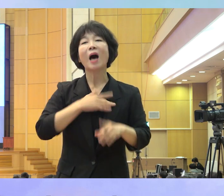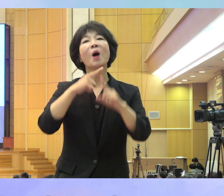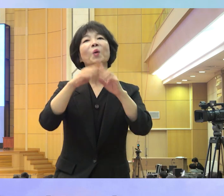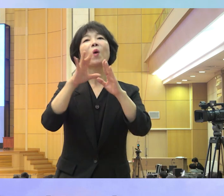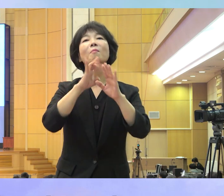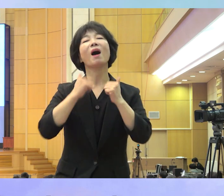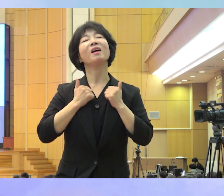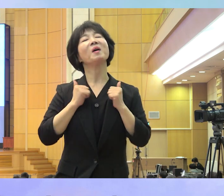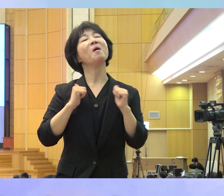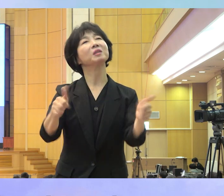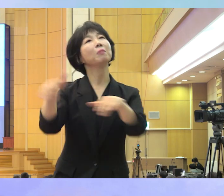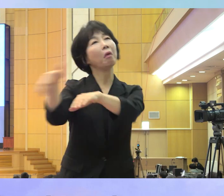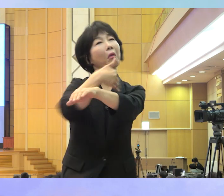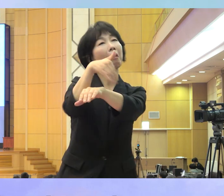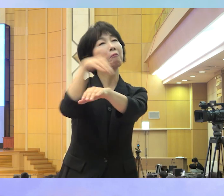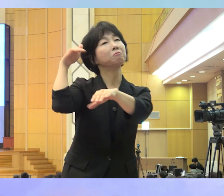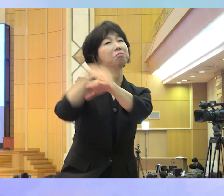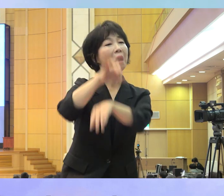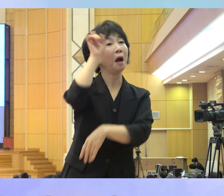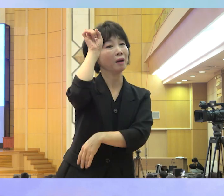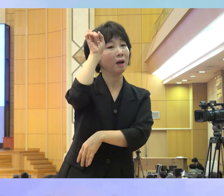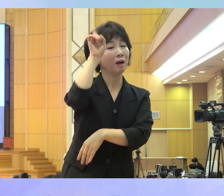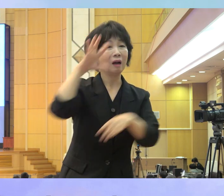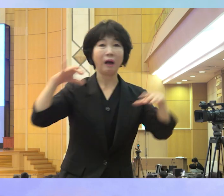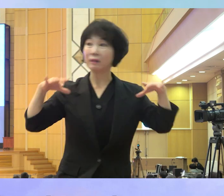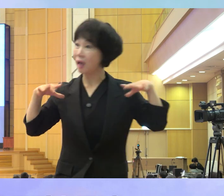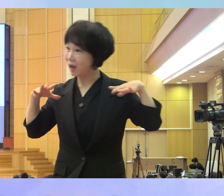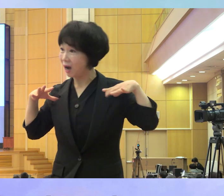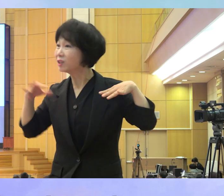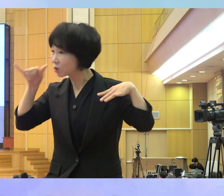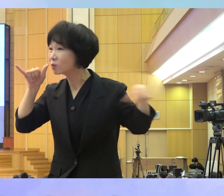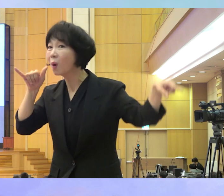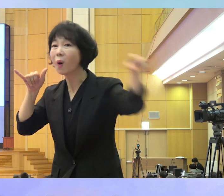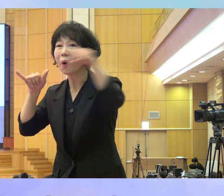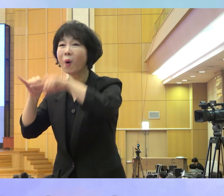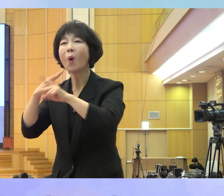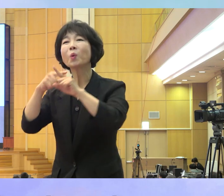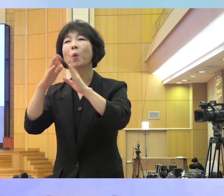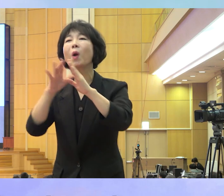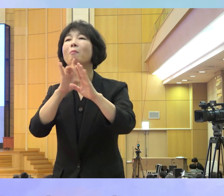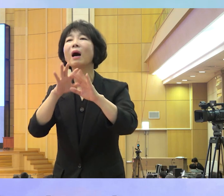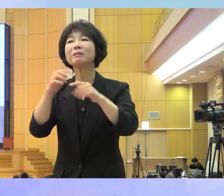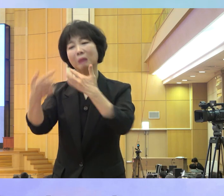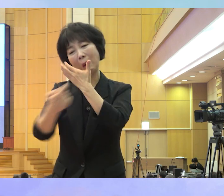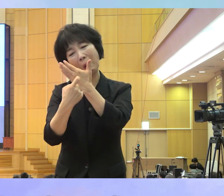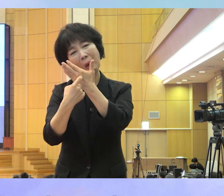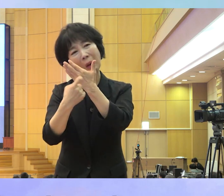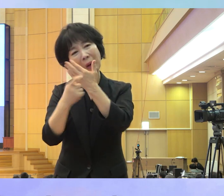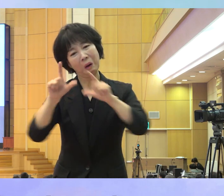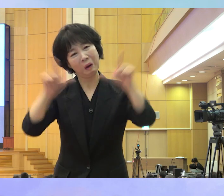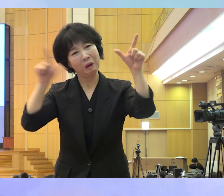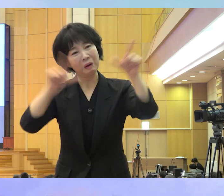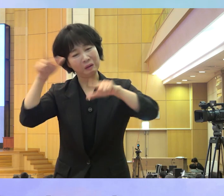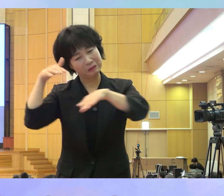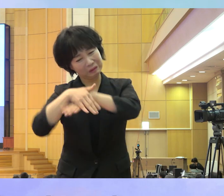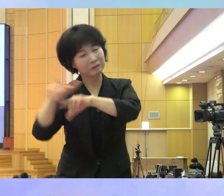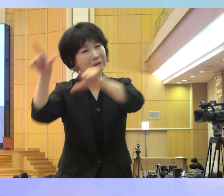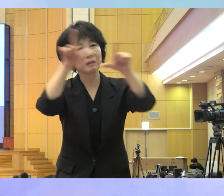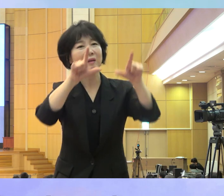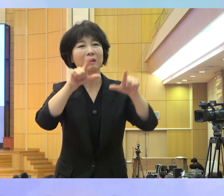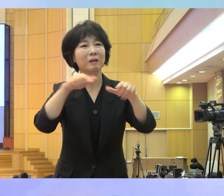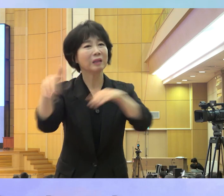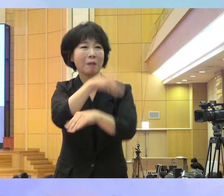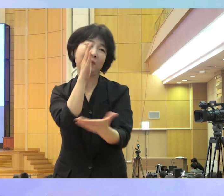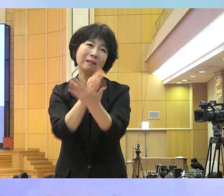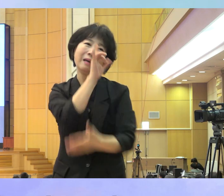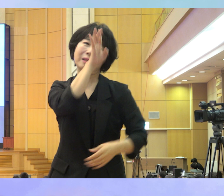사람 아니에요. 그건 믿는 사람이라고 말하는 게 아니라 그냥 교회 다니는 사람이 그냥 교인이에요. 교인.